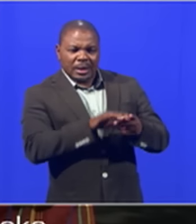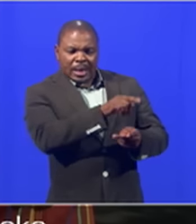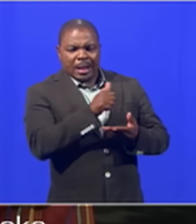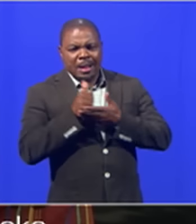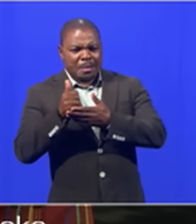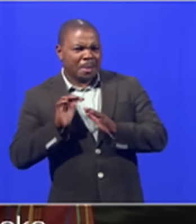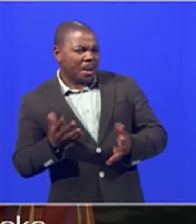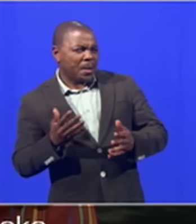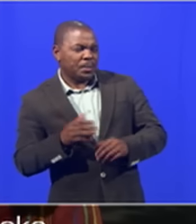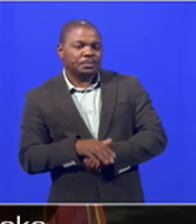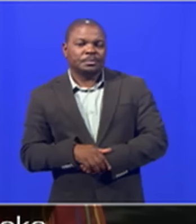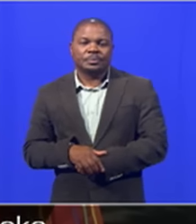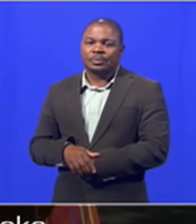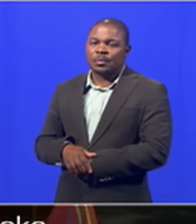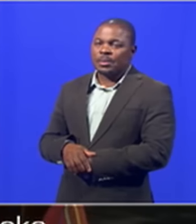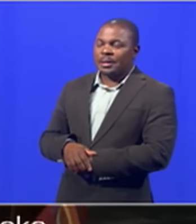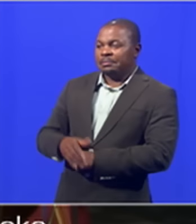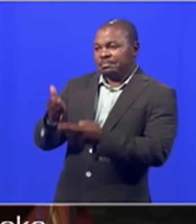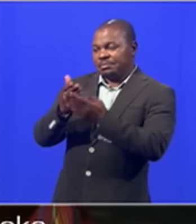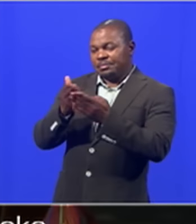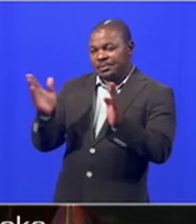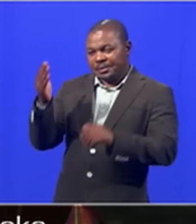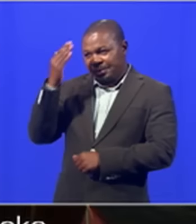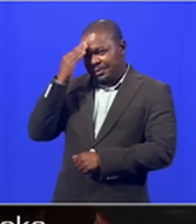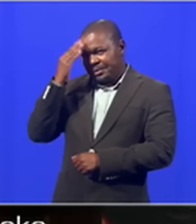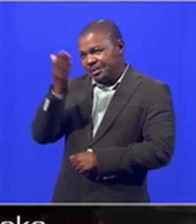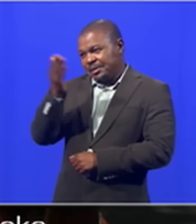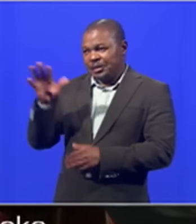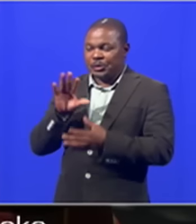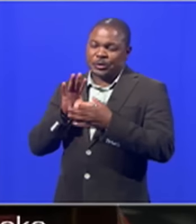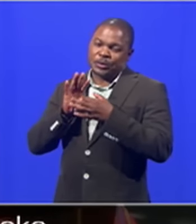go tswa go kopano kgolo eo. Sanibonani babukele